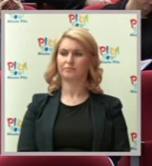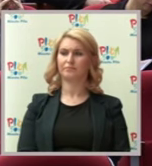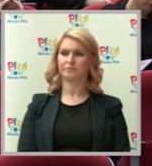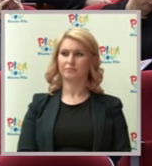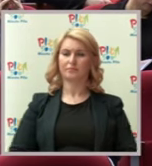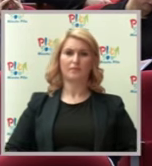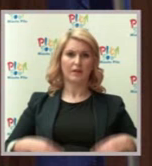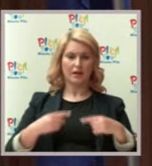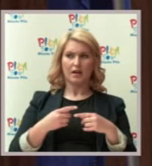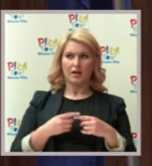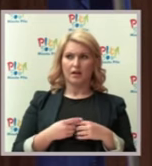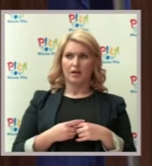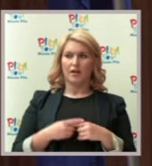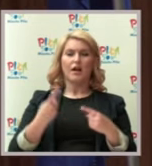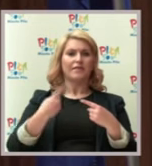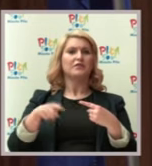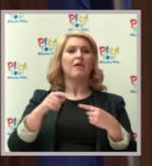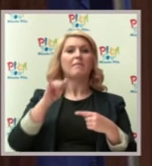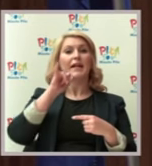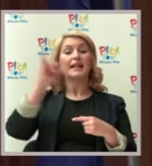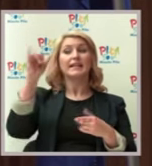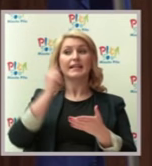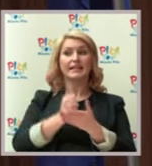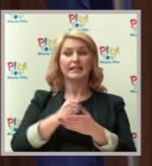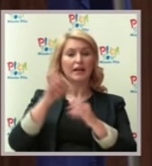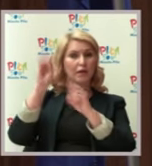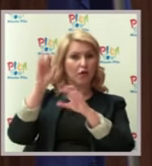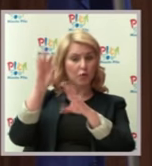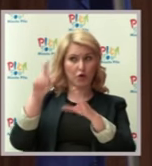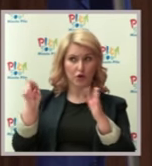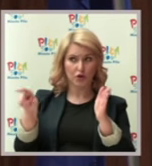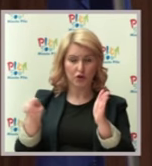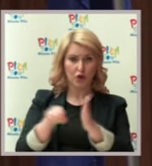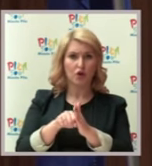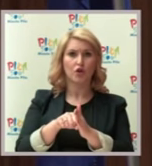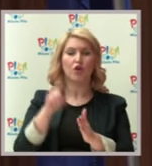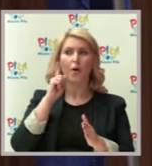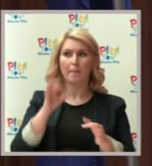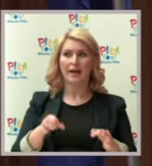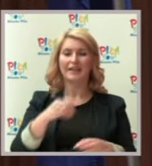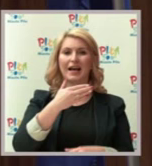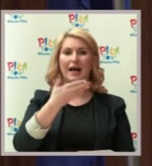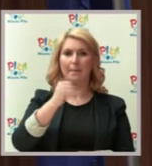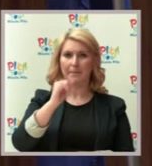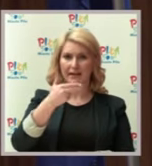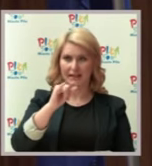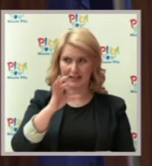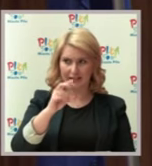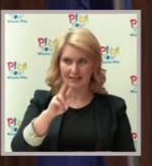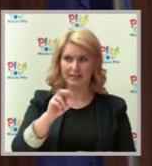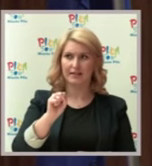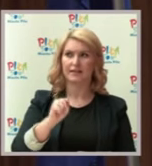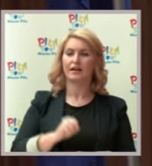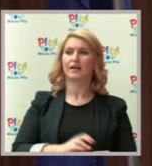Wysłałem niedawno list informujący pana ministra o tej sytuacji. Takich obiektów w Polsce pewnie